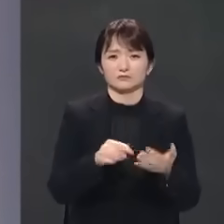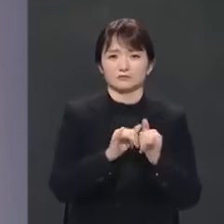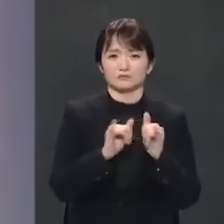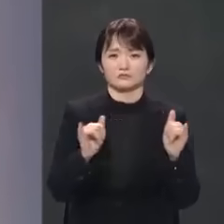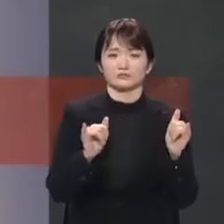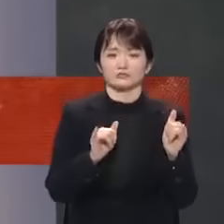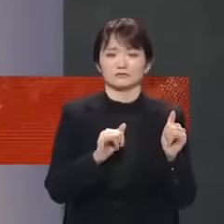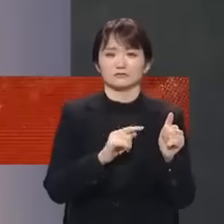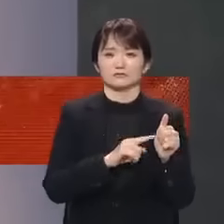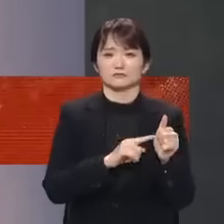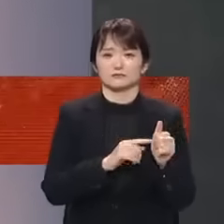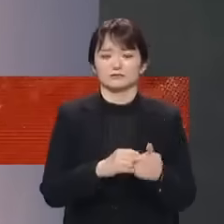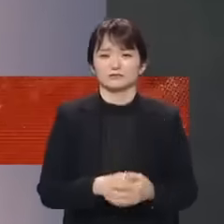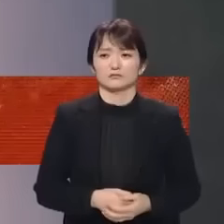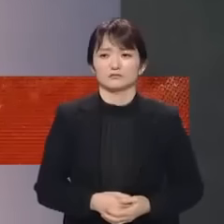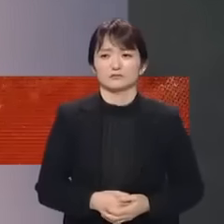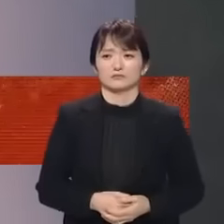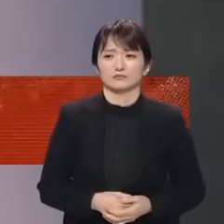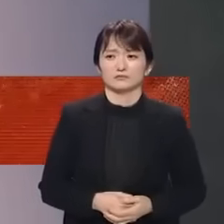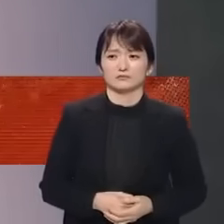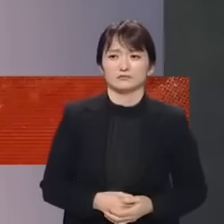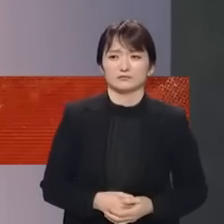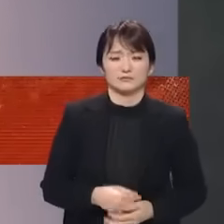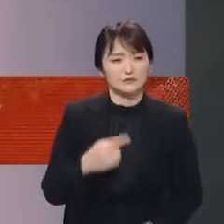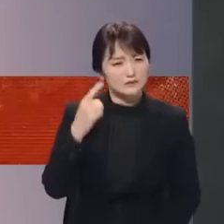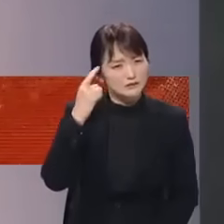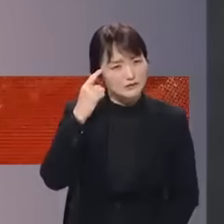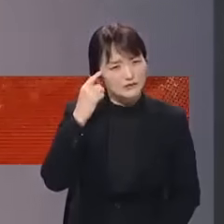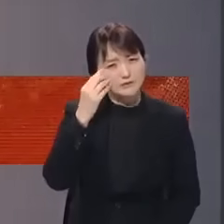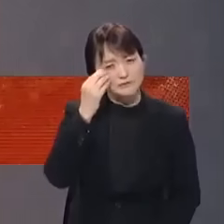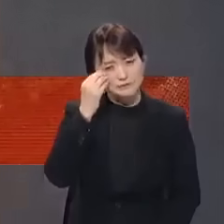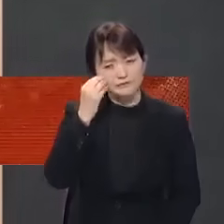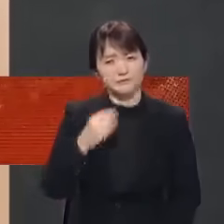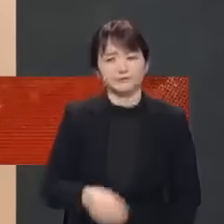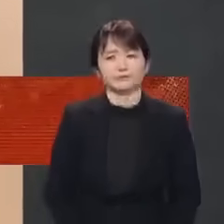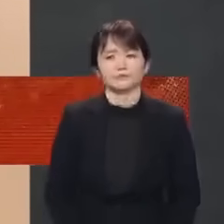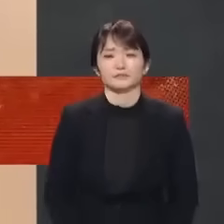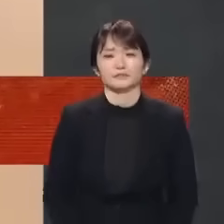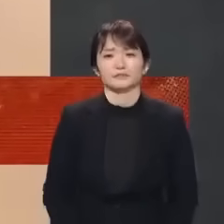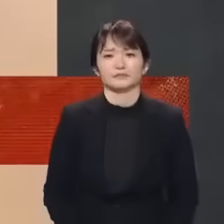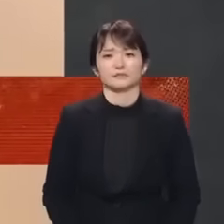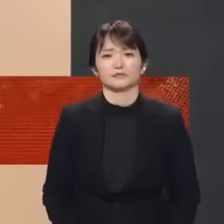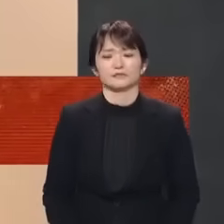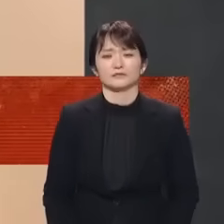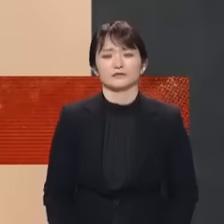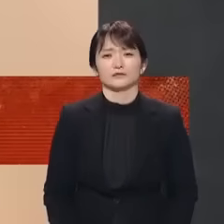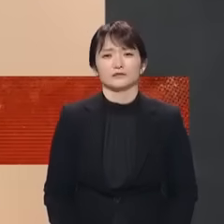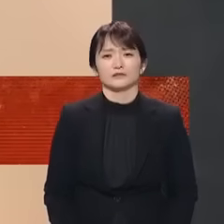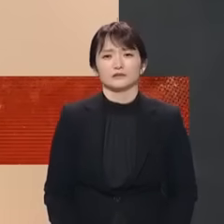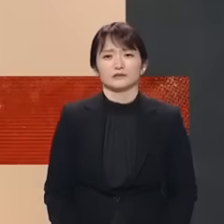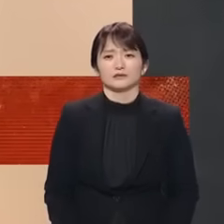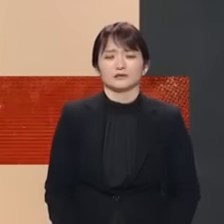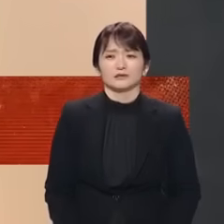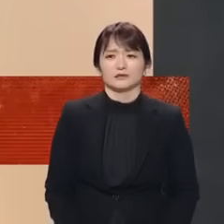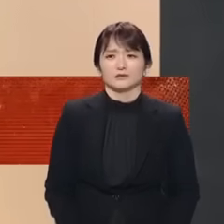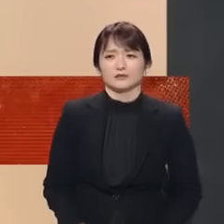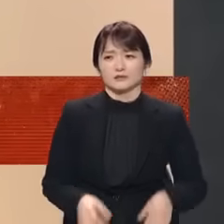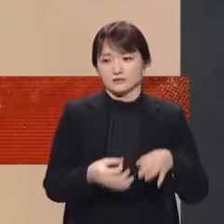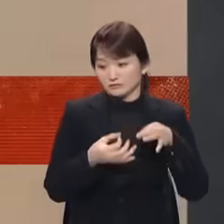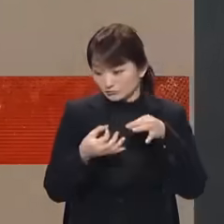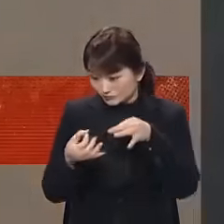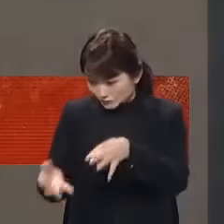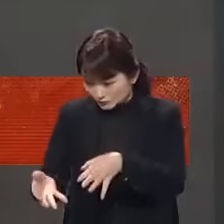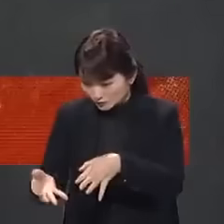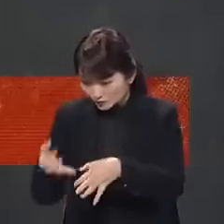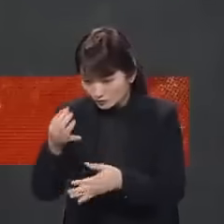집단 최면처럼 정상적인 어떤 심리 상태가 아니었던 것 같아요. 나중에는 이게 투자를 해서 이 여성으로부터 돈을 벌려는 게 아니라 나도 내가